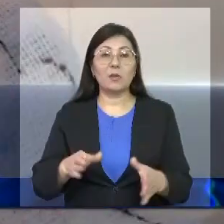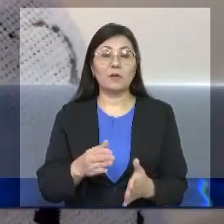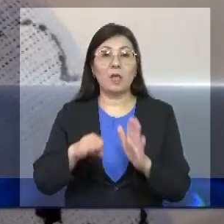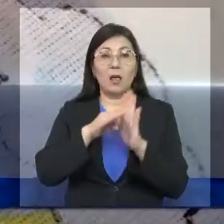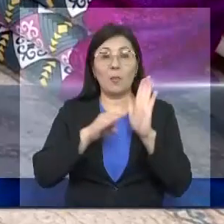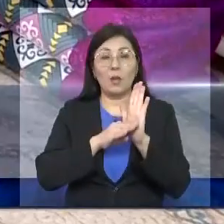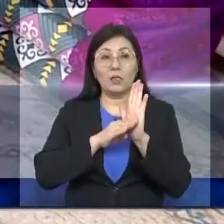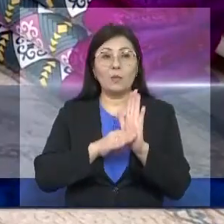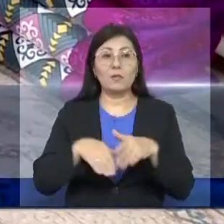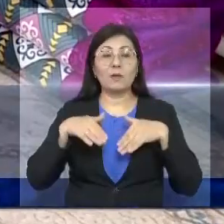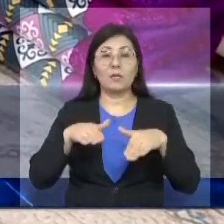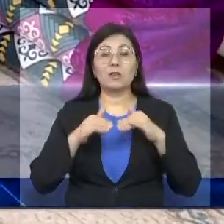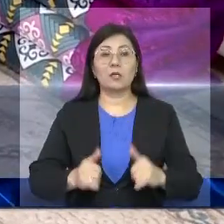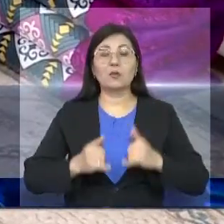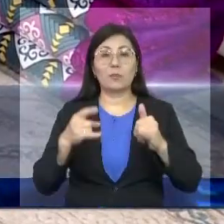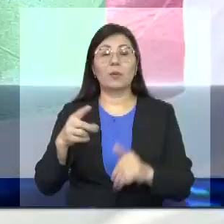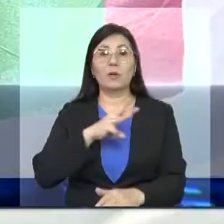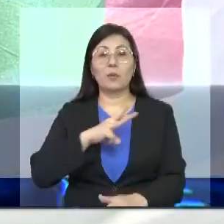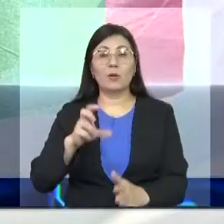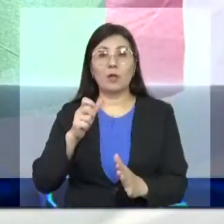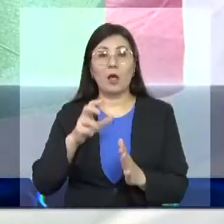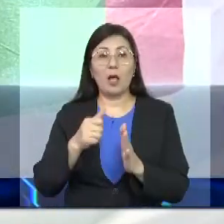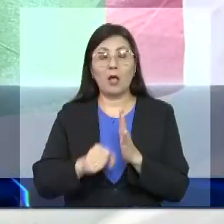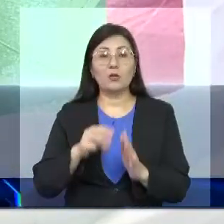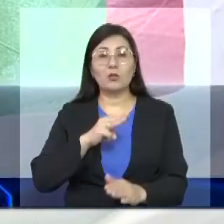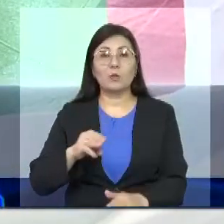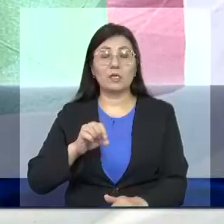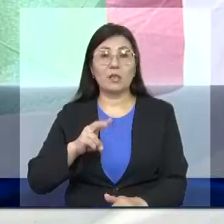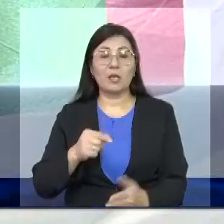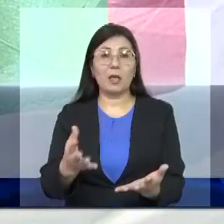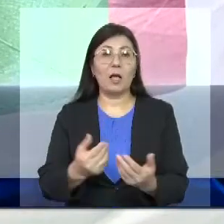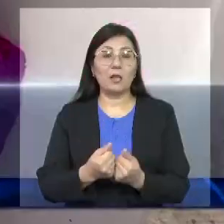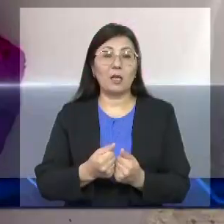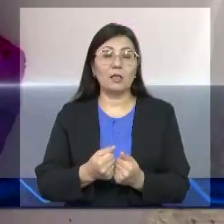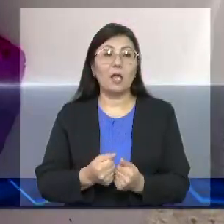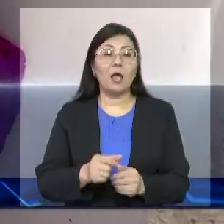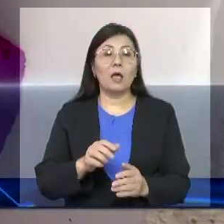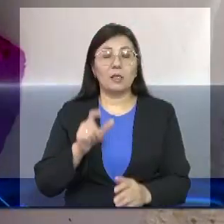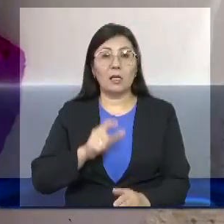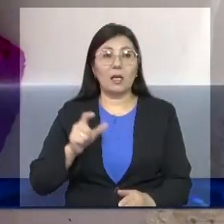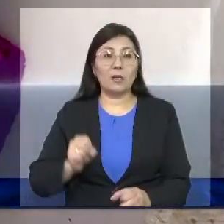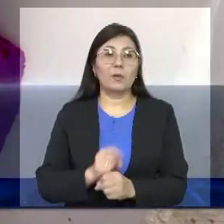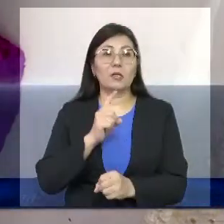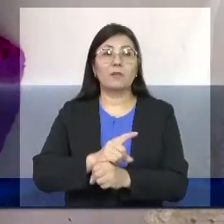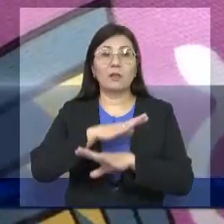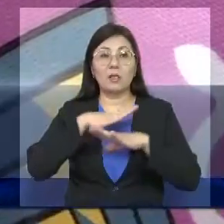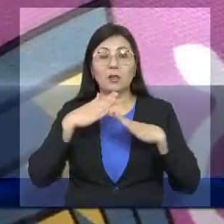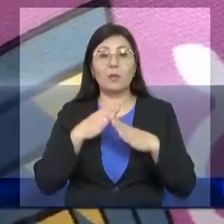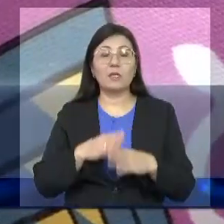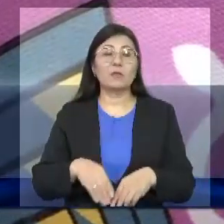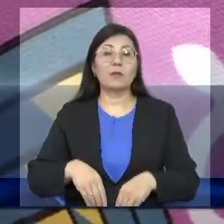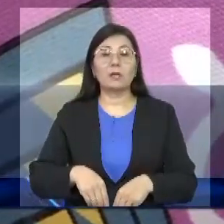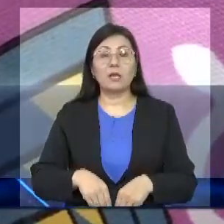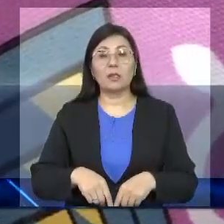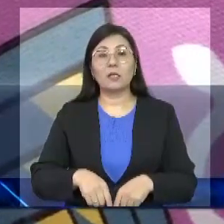бағдарлама арқылы тігіншілік үшін 1 миллион 600 мың теңге қаражат алды. Сапалы жұмыс үшін ауылдастарынан сұраныс артқан. Шебер көрпе,